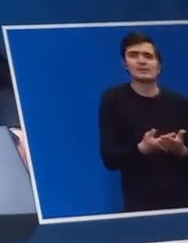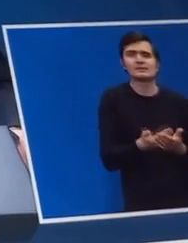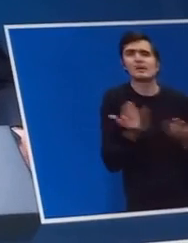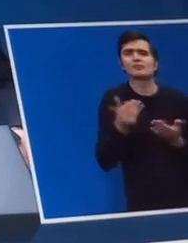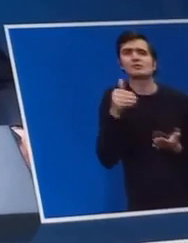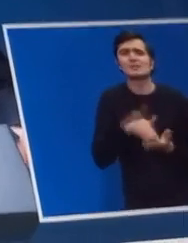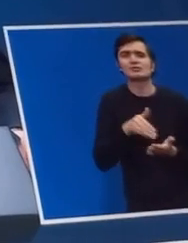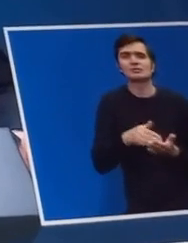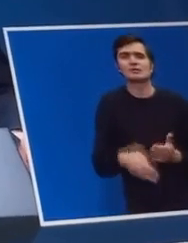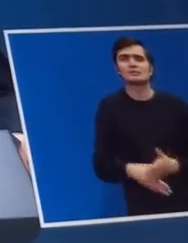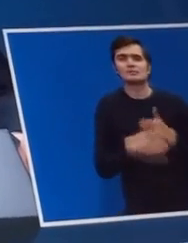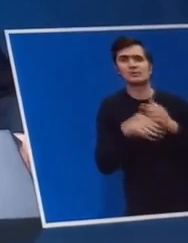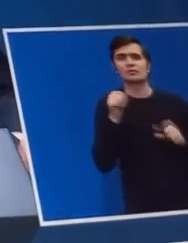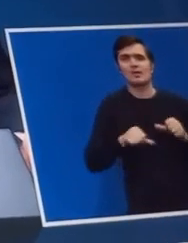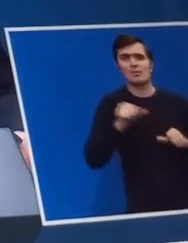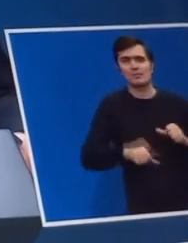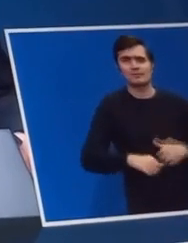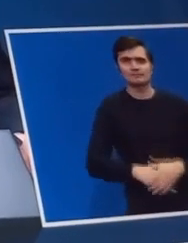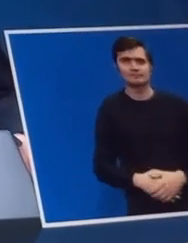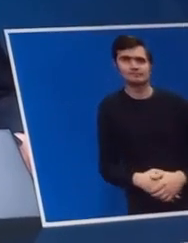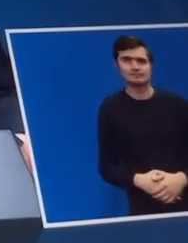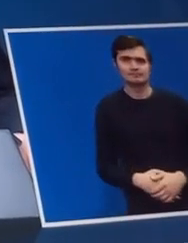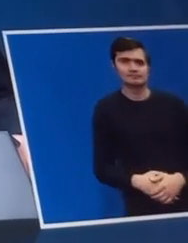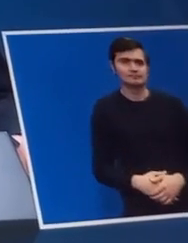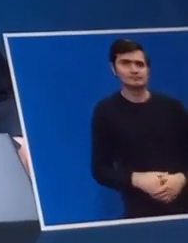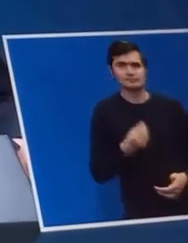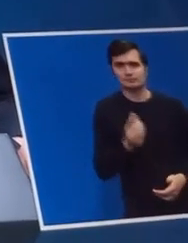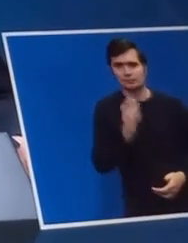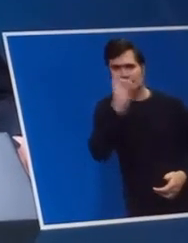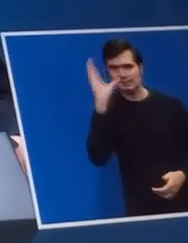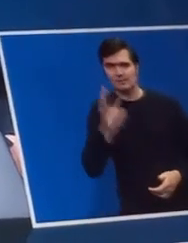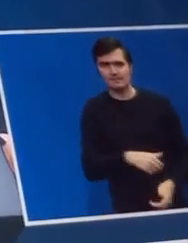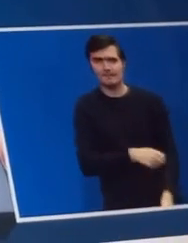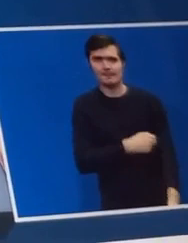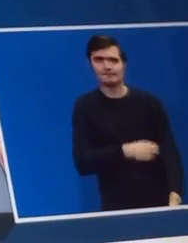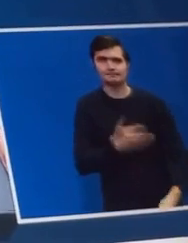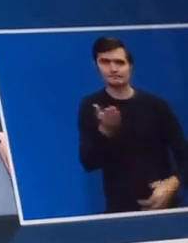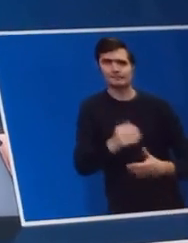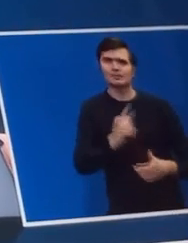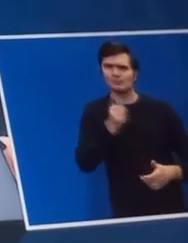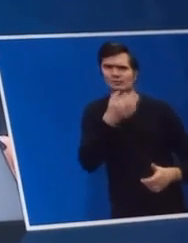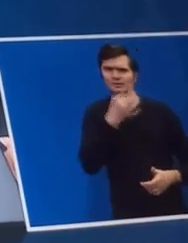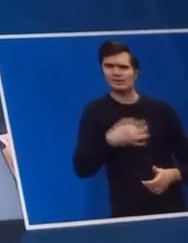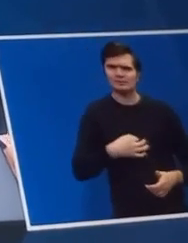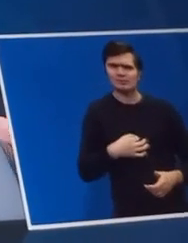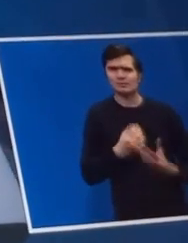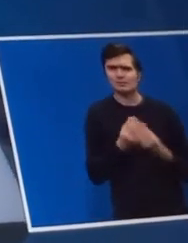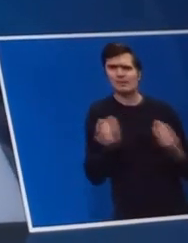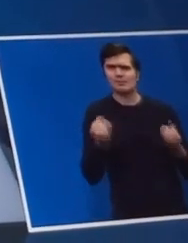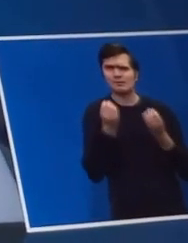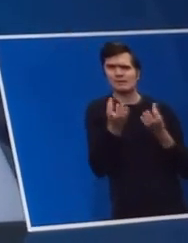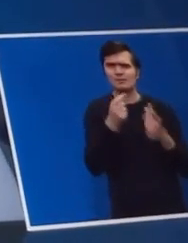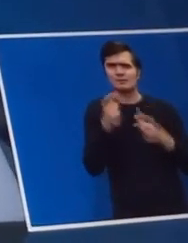necesar pentru a sprijini economia și cetățenii. Mulțumesc! Bună ziua, Bianca Ogarca, România. Domnule ministru, puteți să ne dați detalii